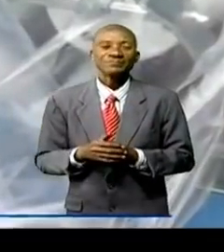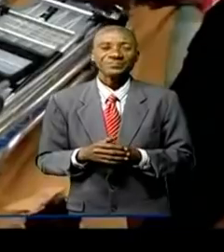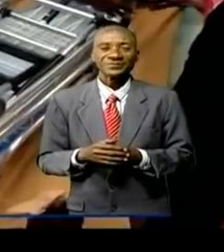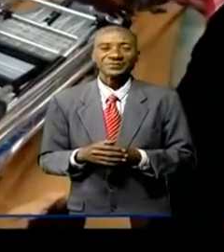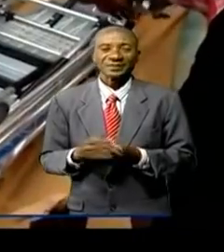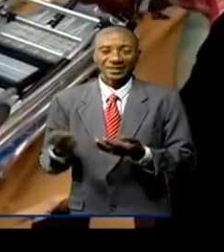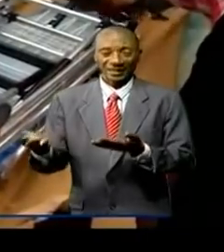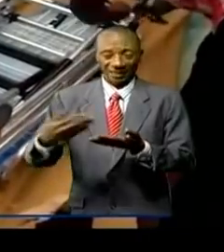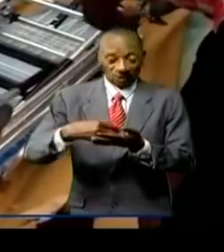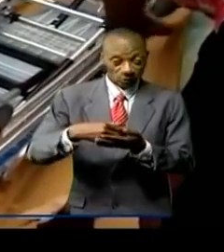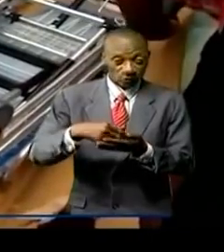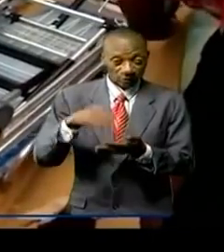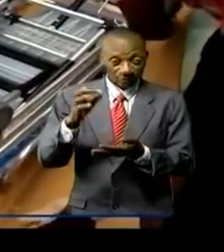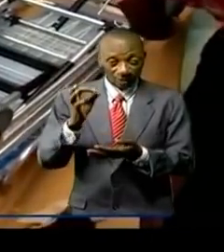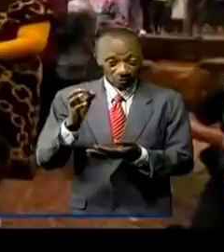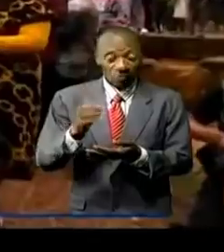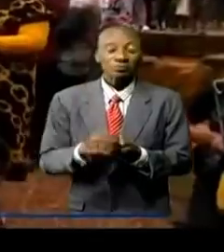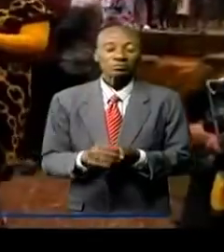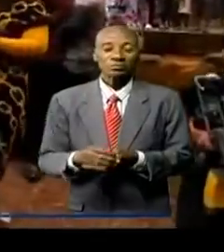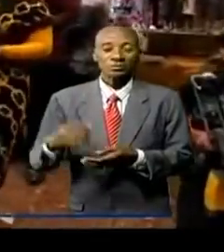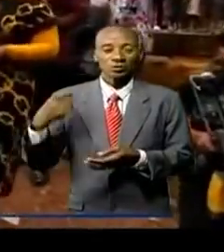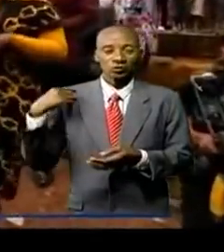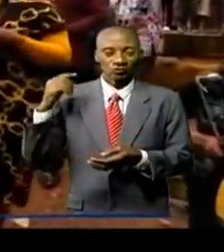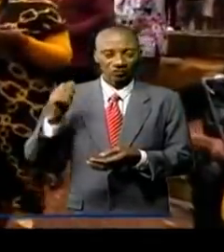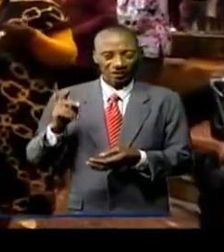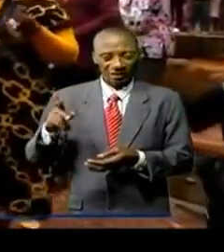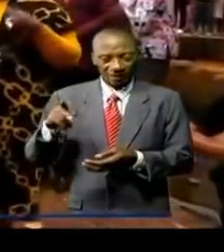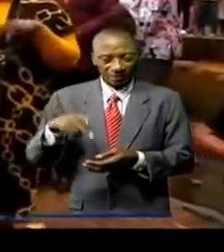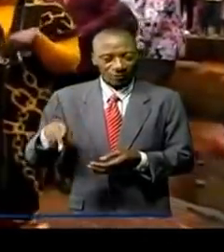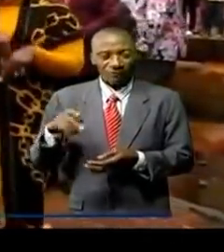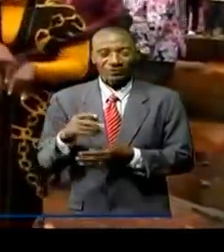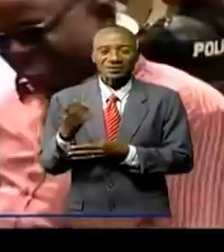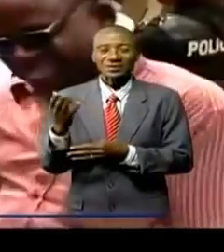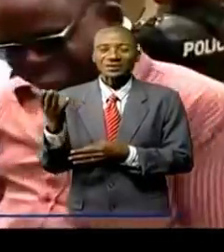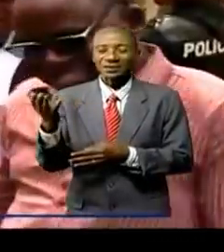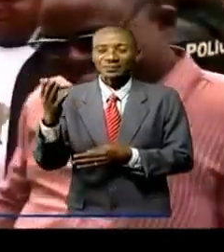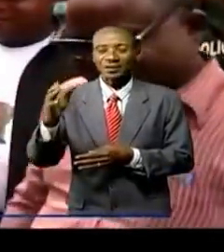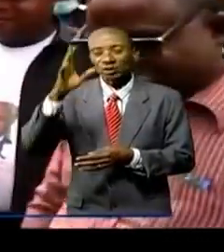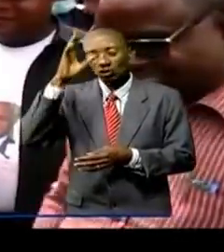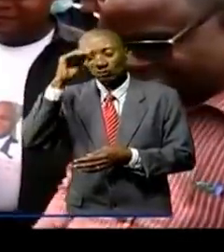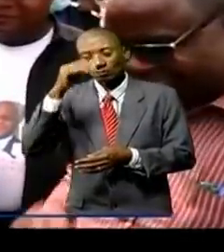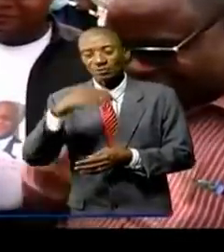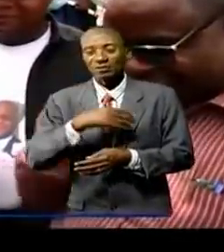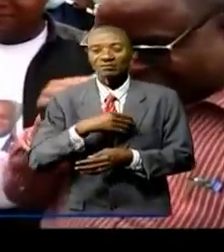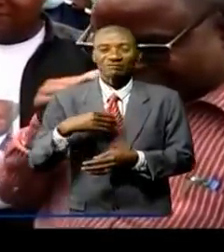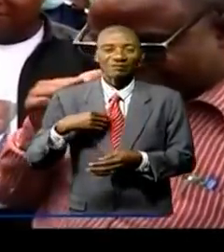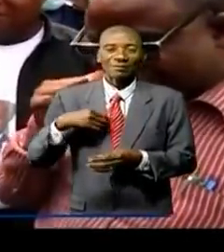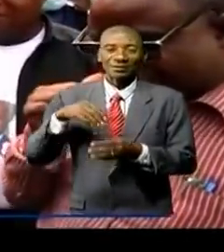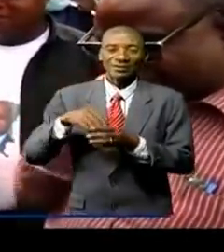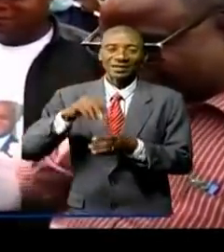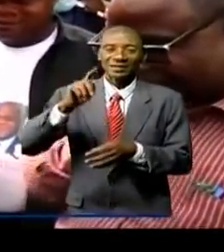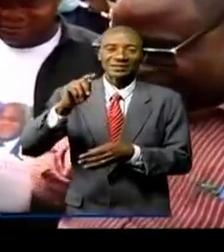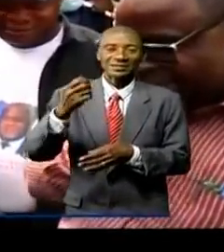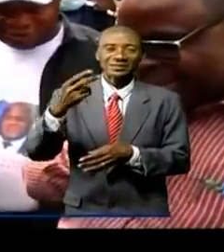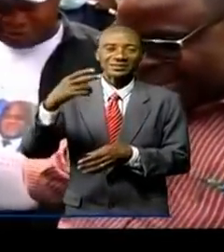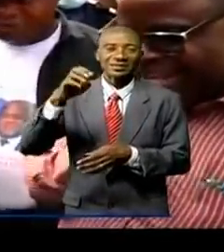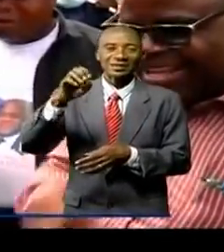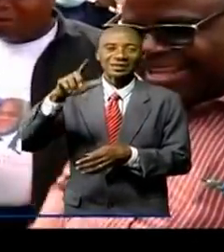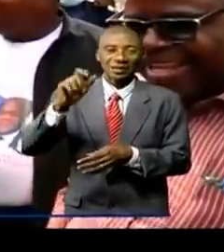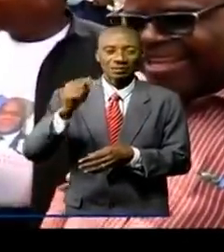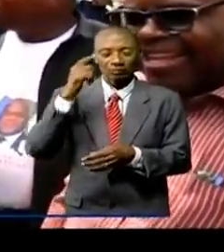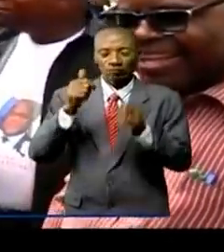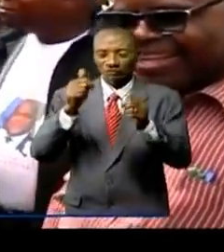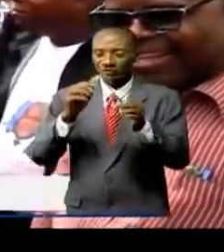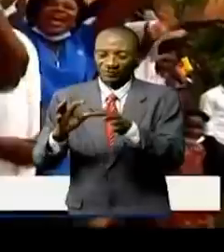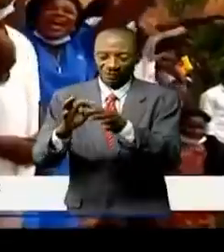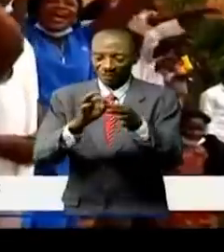les territoires, le numéro 1 du Congo central exhorte les filles et fils de Tchela, toutes catégories confondues, à l'unité et à